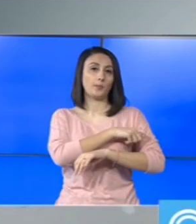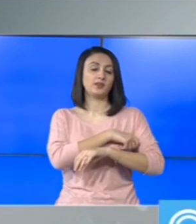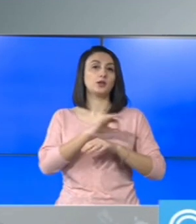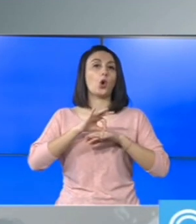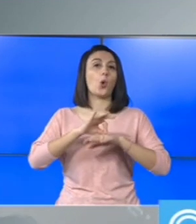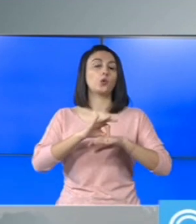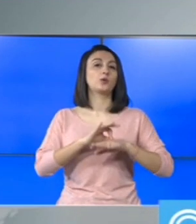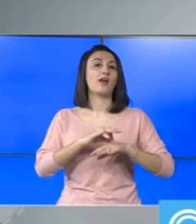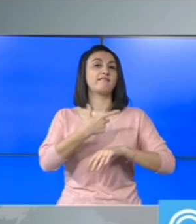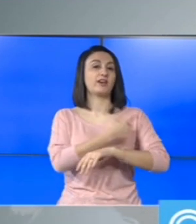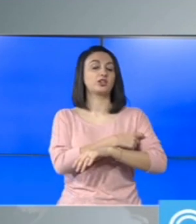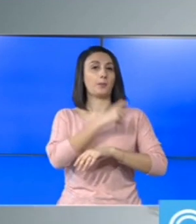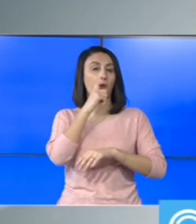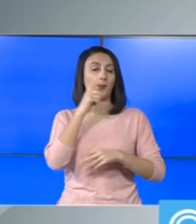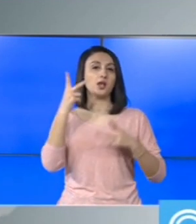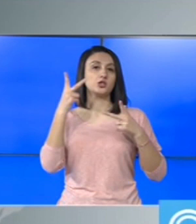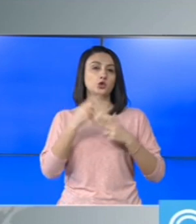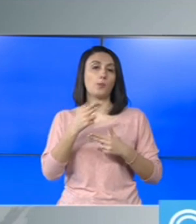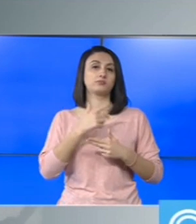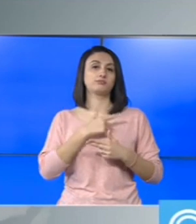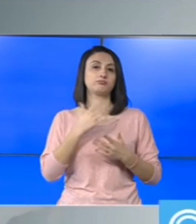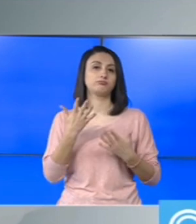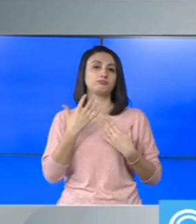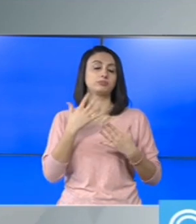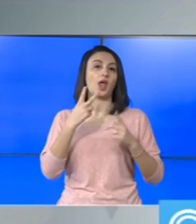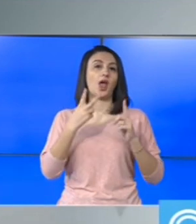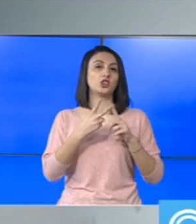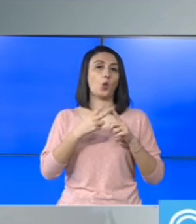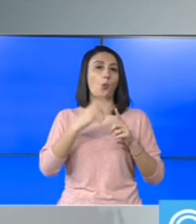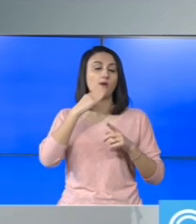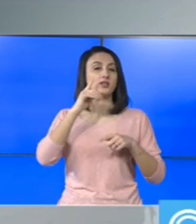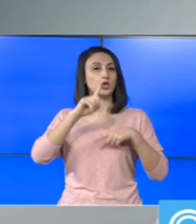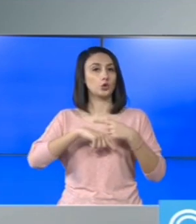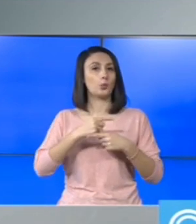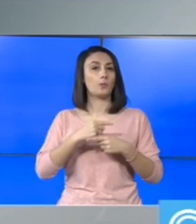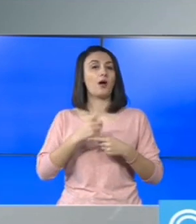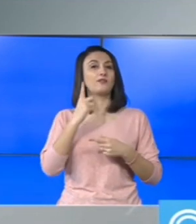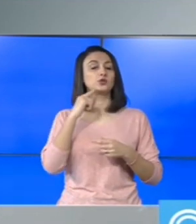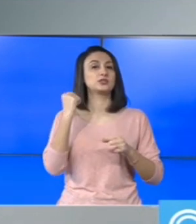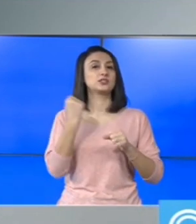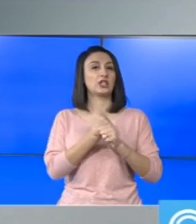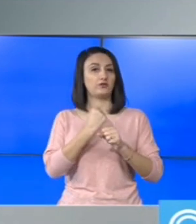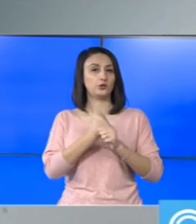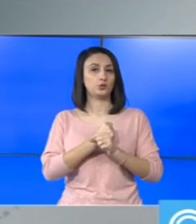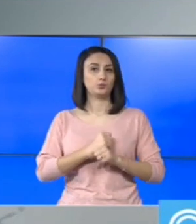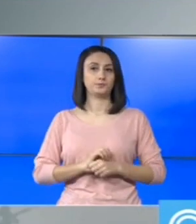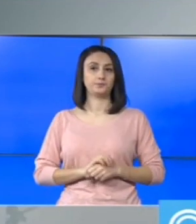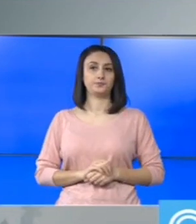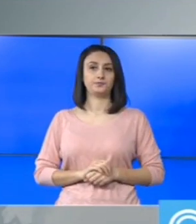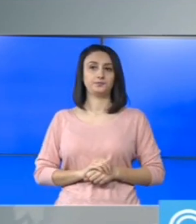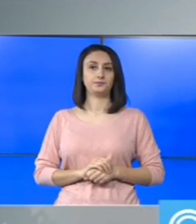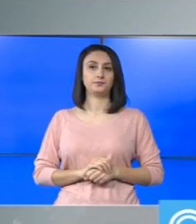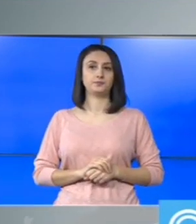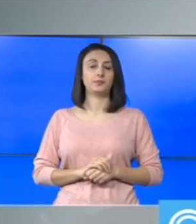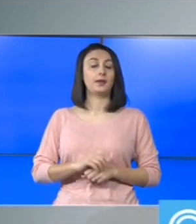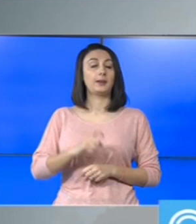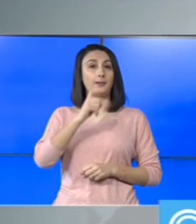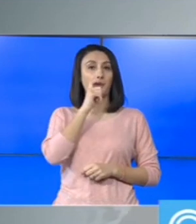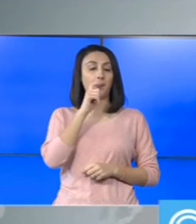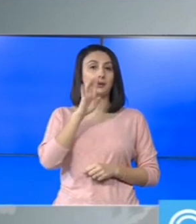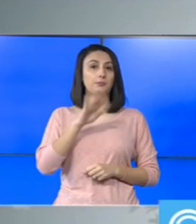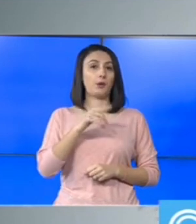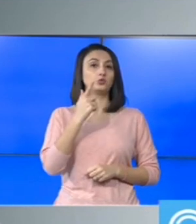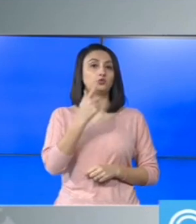spun că bărbatul a suferit un stop cardiorespirator a doua zi după imunizare pe când se afla la serviciu bărbatul de